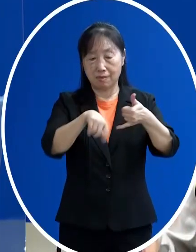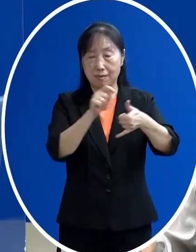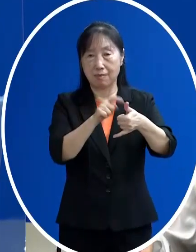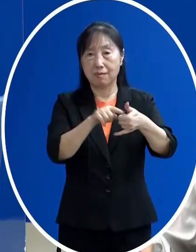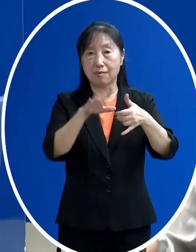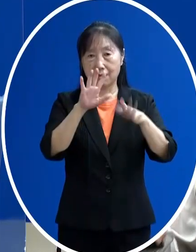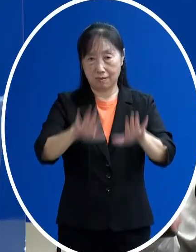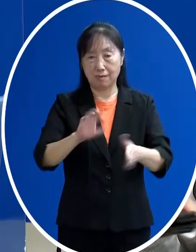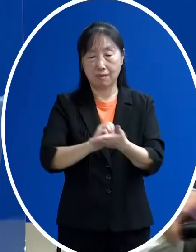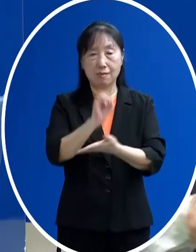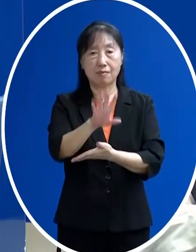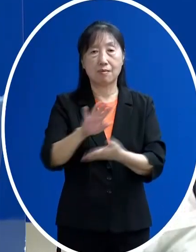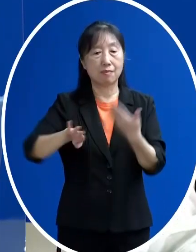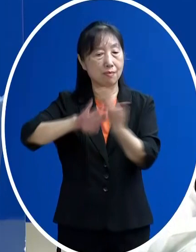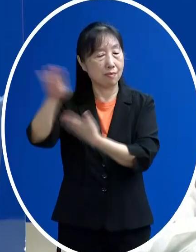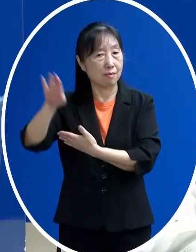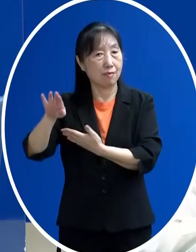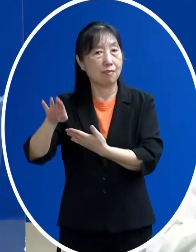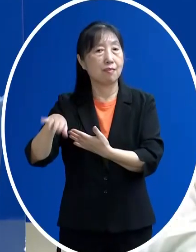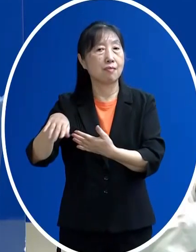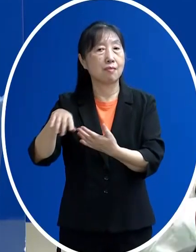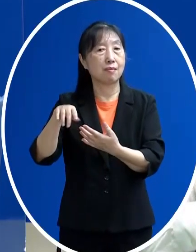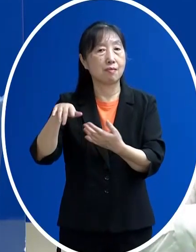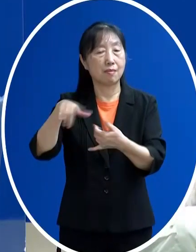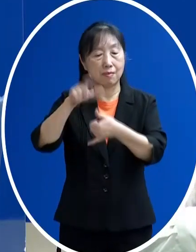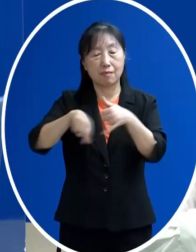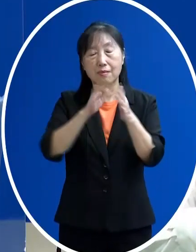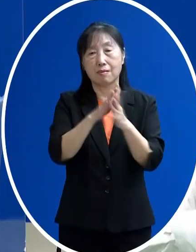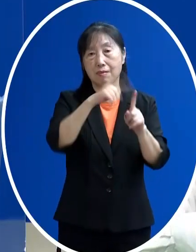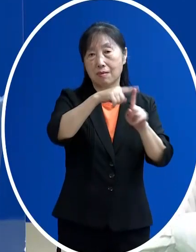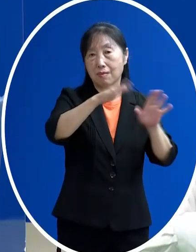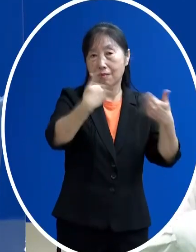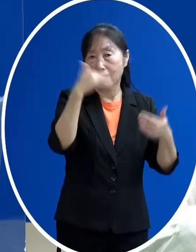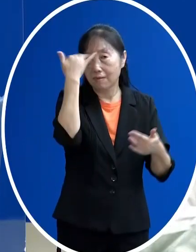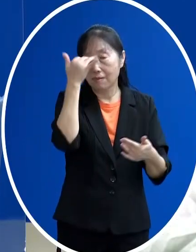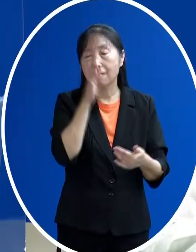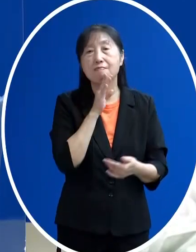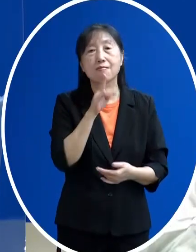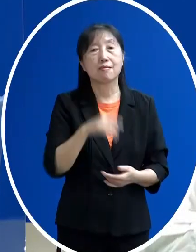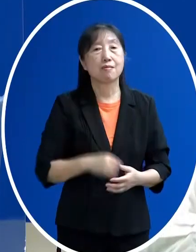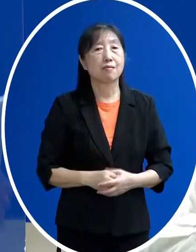这样的报告。那其他的个案则都是无症状或轻症的这个个案哦。